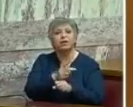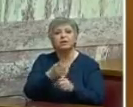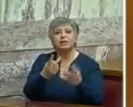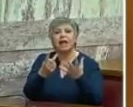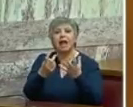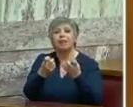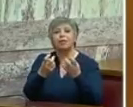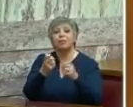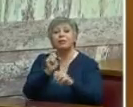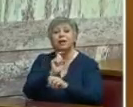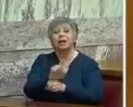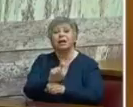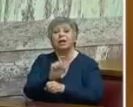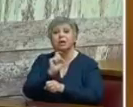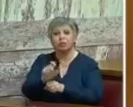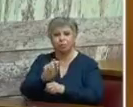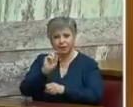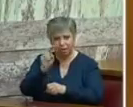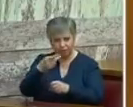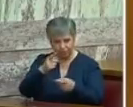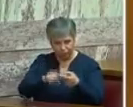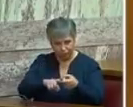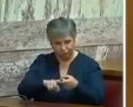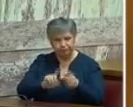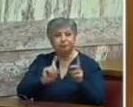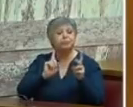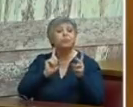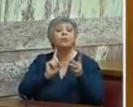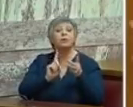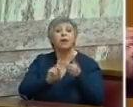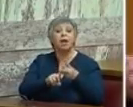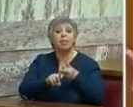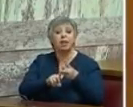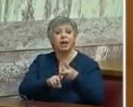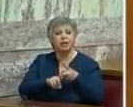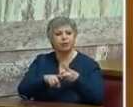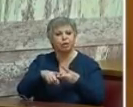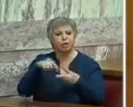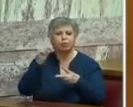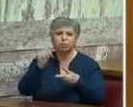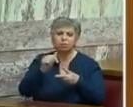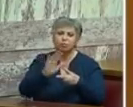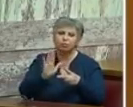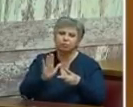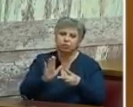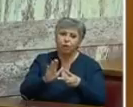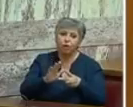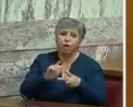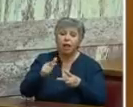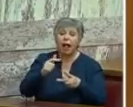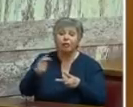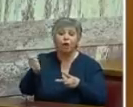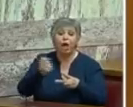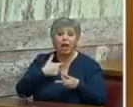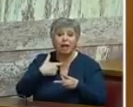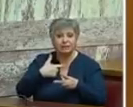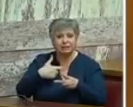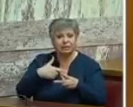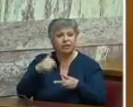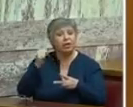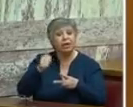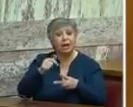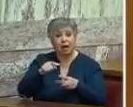ευρώ. Μία άλλη λέει, αυτή που είχε το Υπουργείο, έλεγε 425. Αυτή που μας στείλανε από το Γενικό Λογιστήριο έλεγε 70.